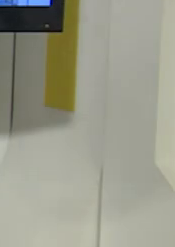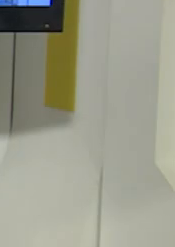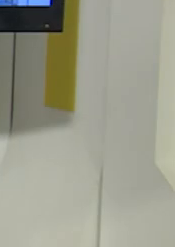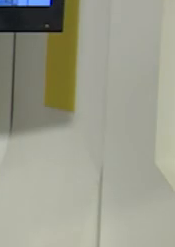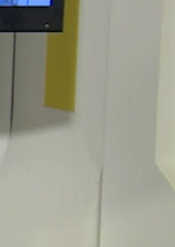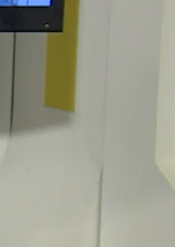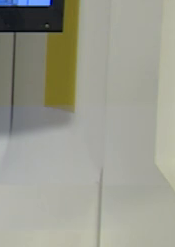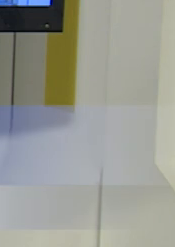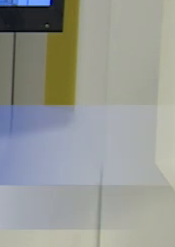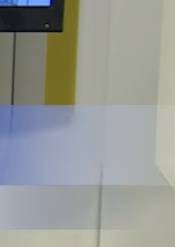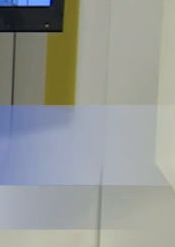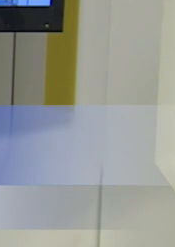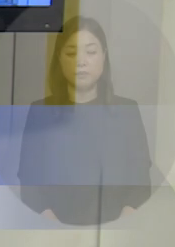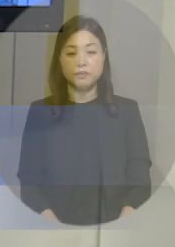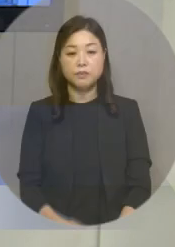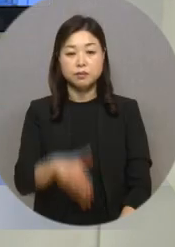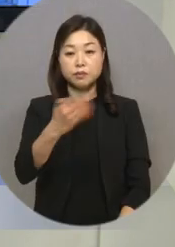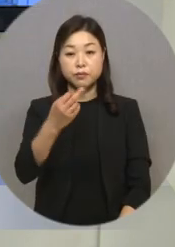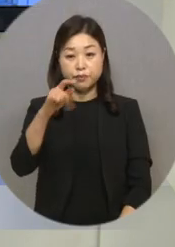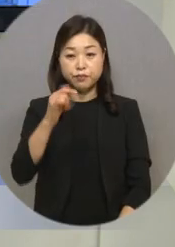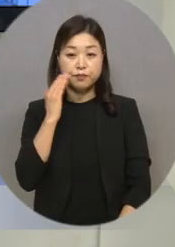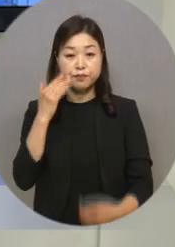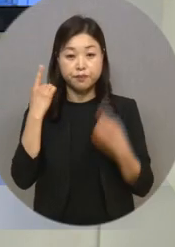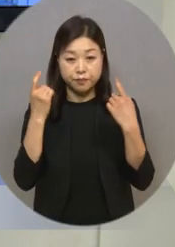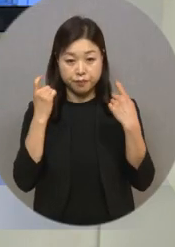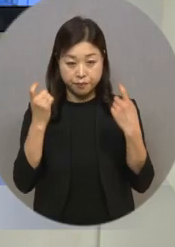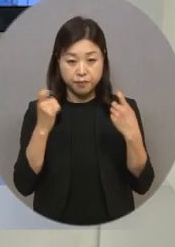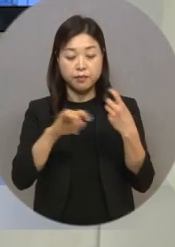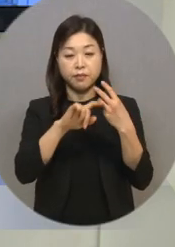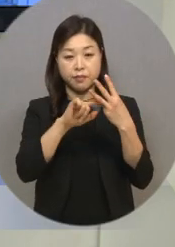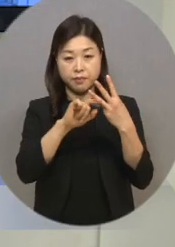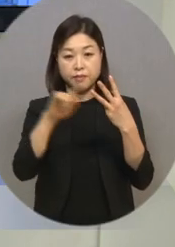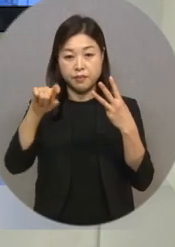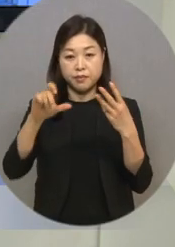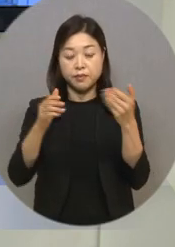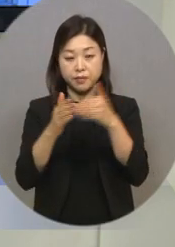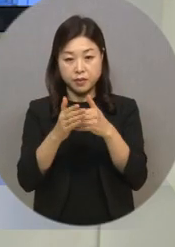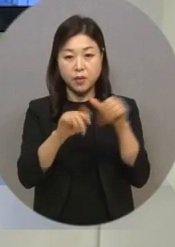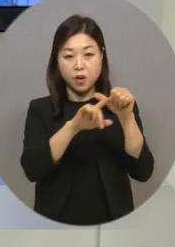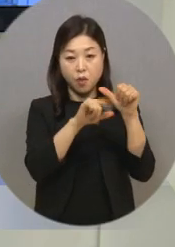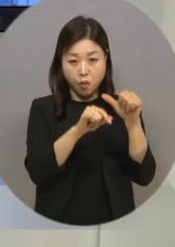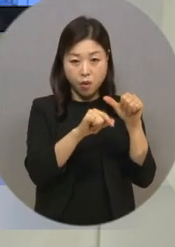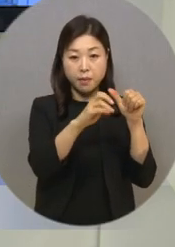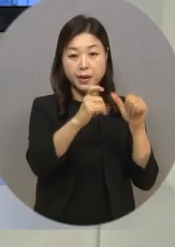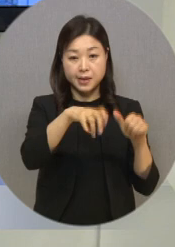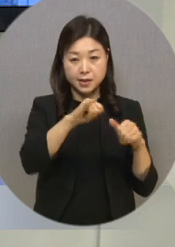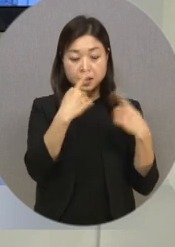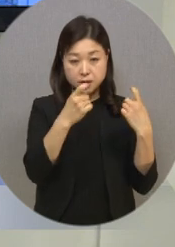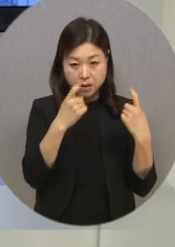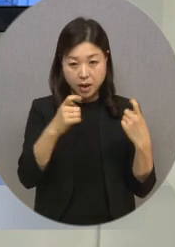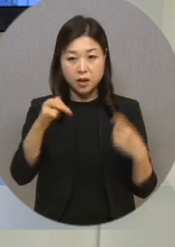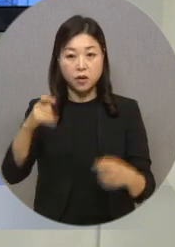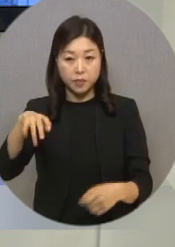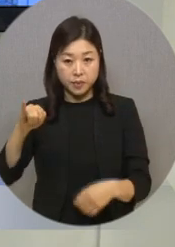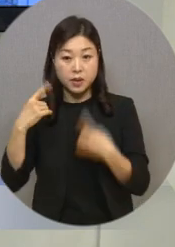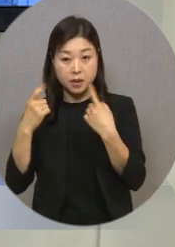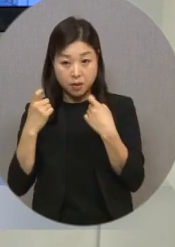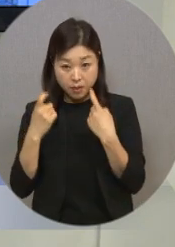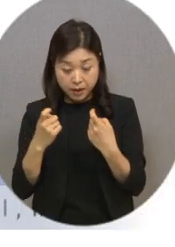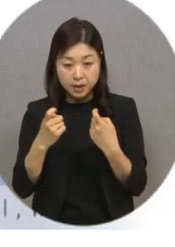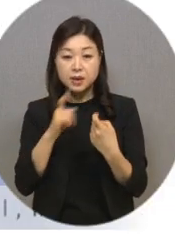말했습니다 초록 여행이 3월 15일까지 오는 5월 패키지 여행과 경비 여행 접수를 시작한다고